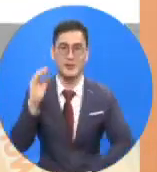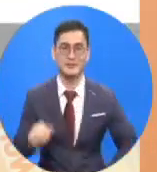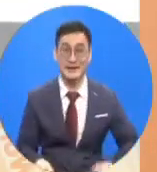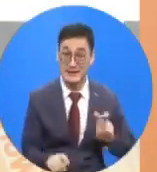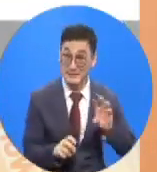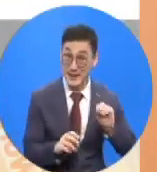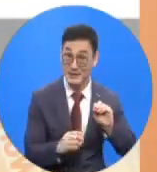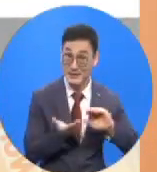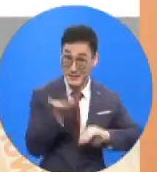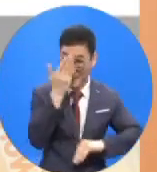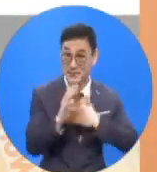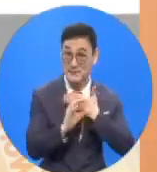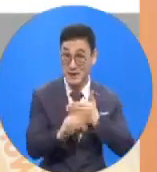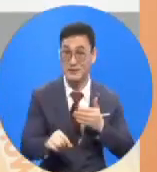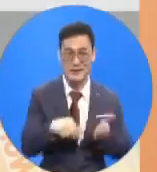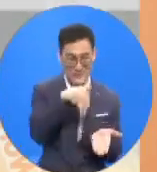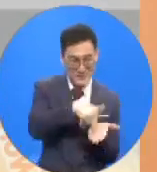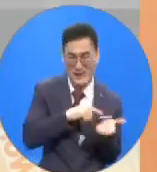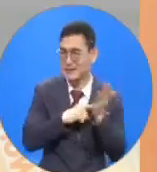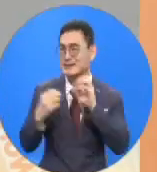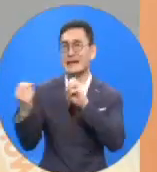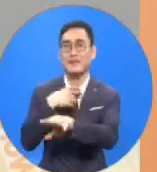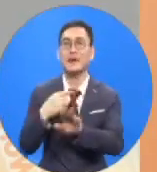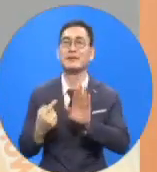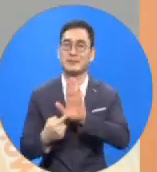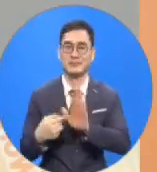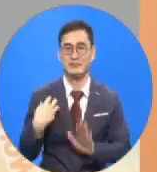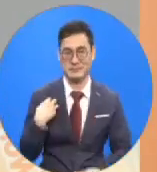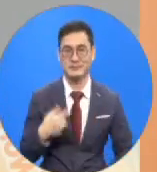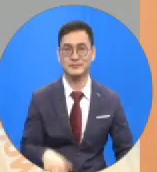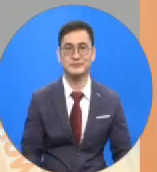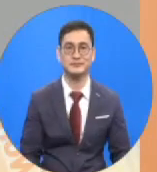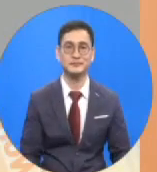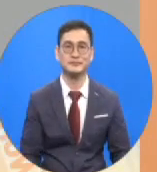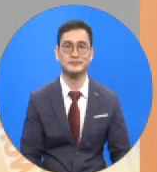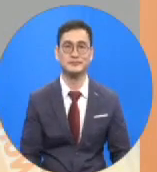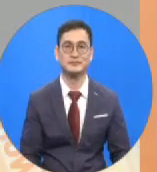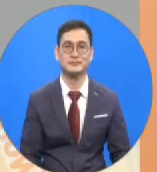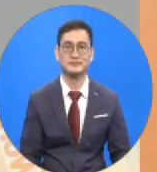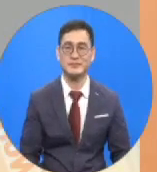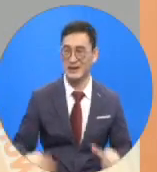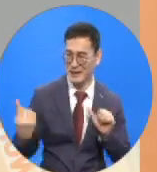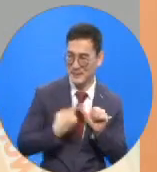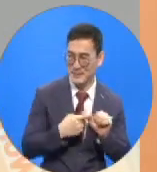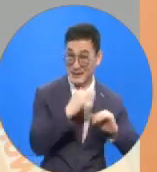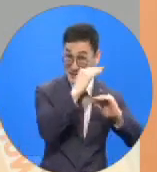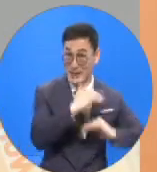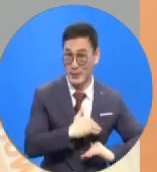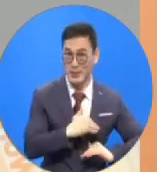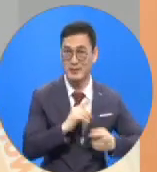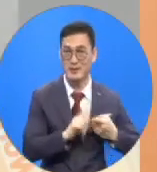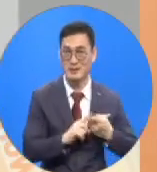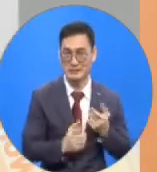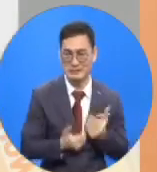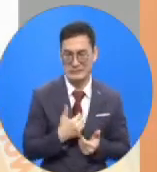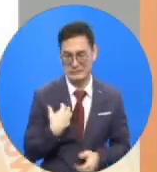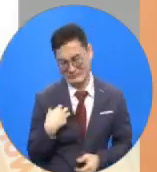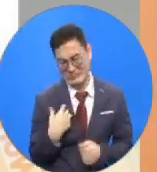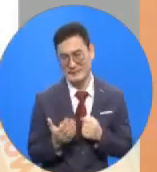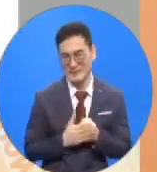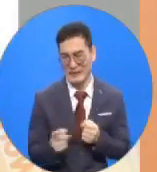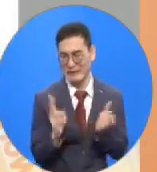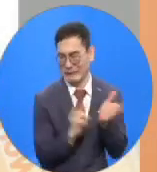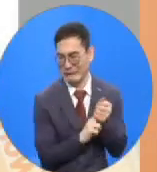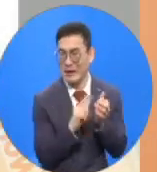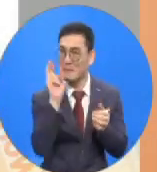봄 정도 비공개로 이제 처리했던 것이 혹시 이 비판에 대해서 청와대가 조금 끌었기 때문 아니냐